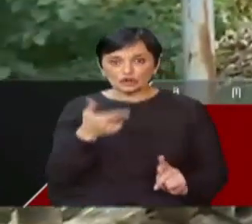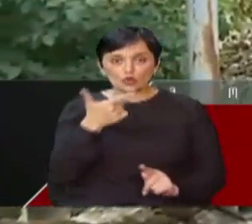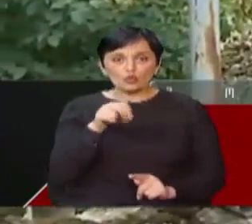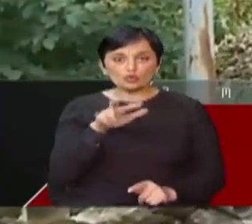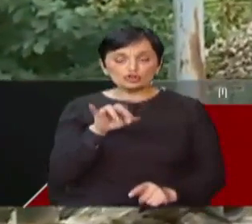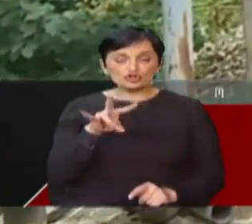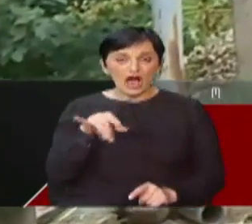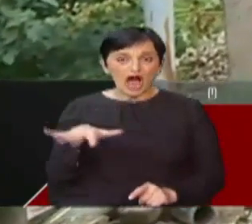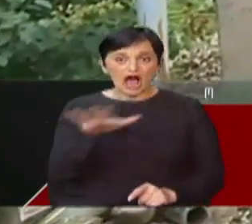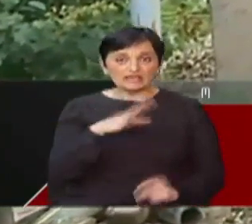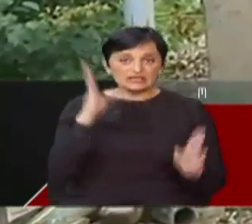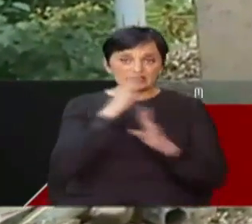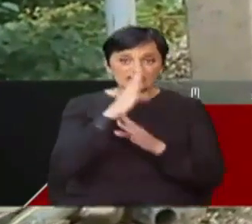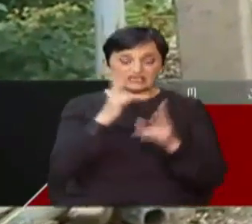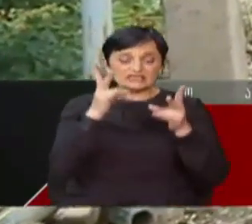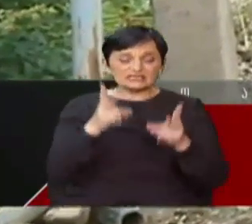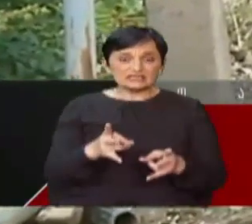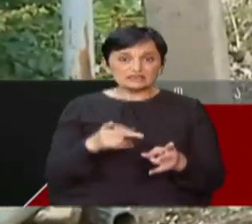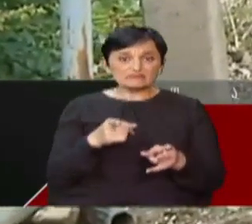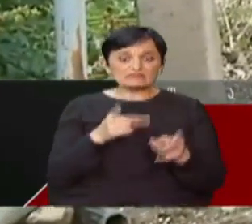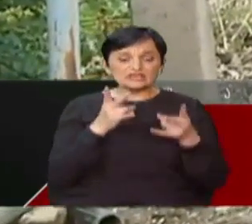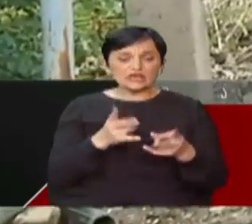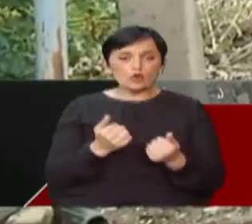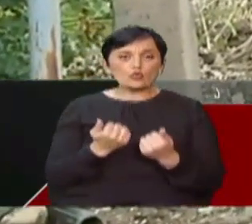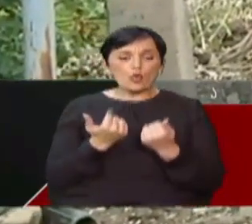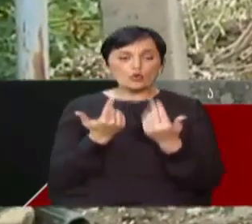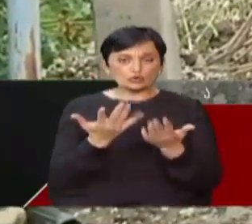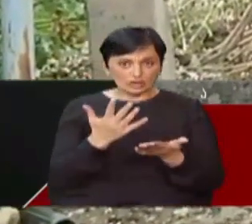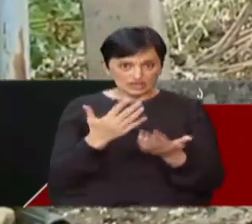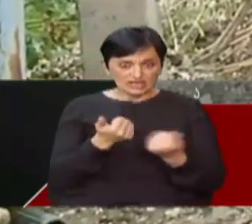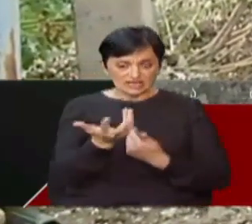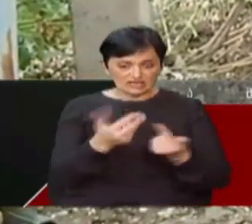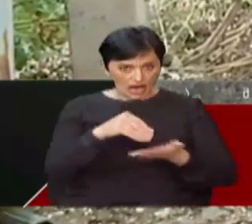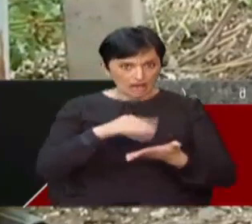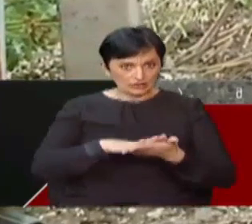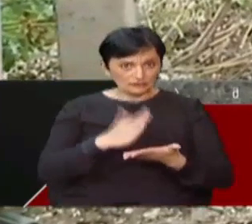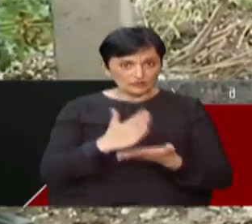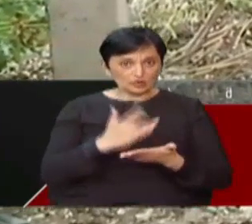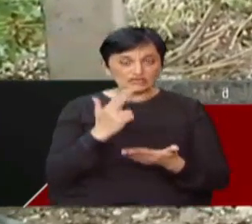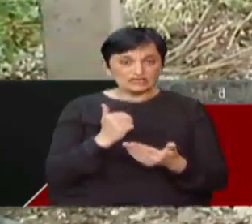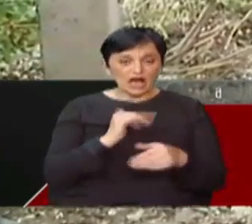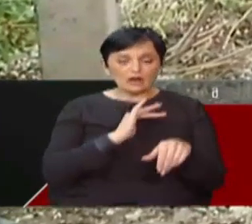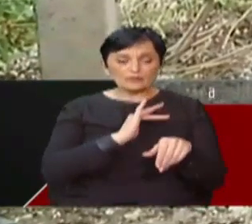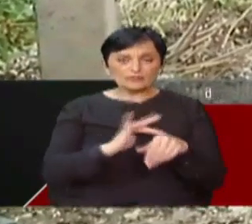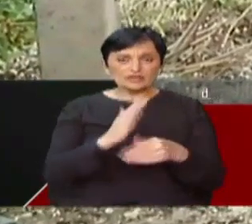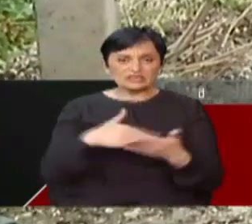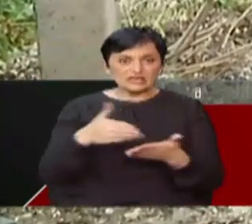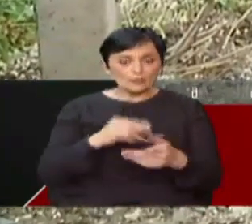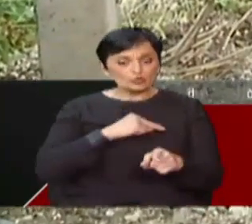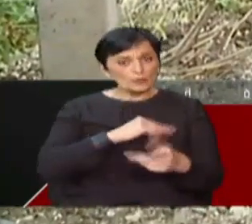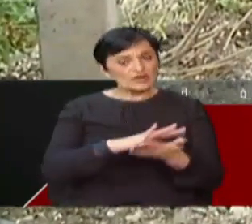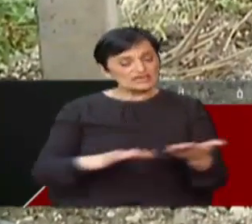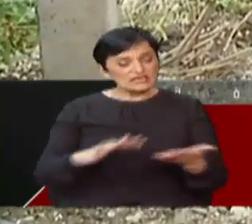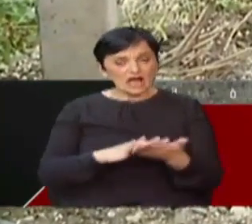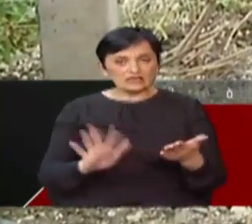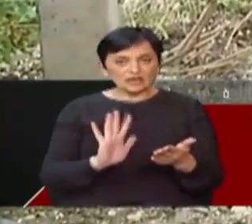გურჯაანში სტიქიით მიყენებული ზარალის ოდენობა თუ არის დათვლილი და სალიკვიდაციო სამუშაოები გრძელდება თუ